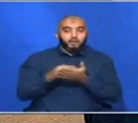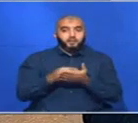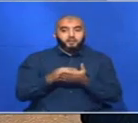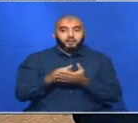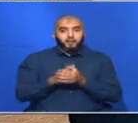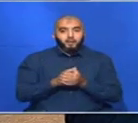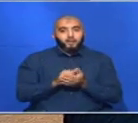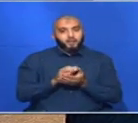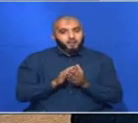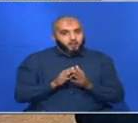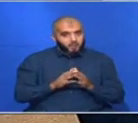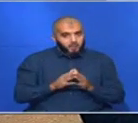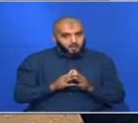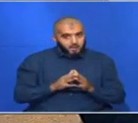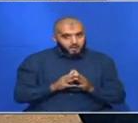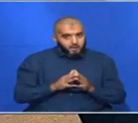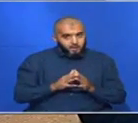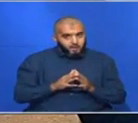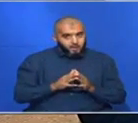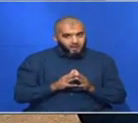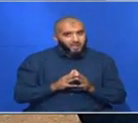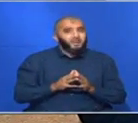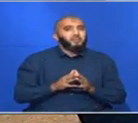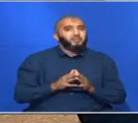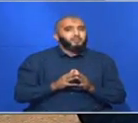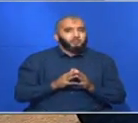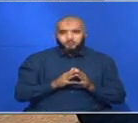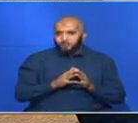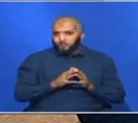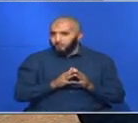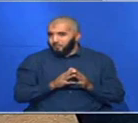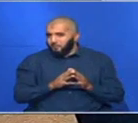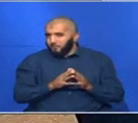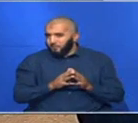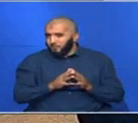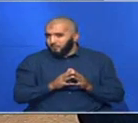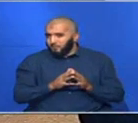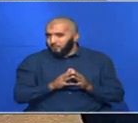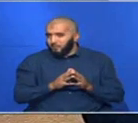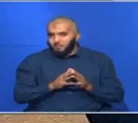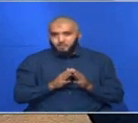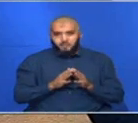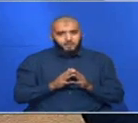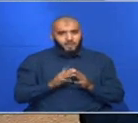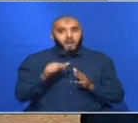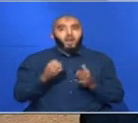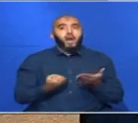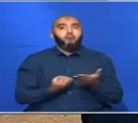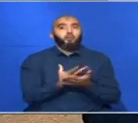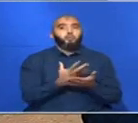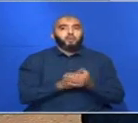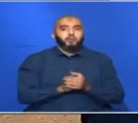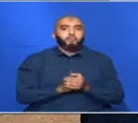الفاضل اسمحوا لي ان انقل اليكم طبعا هذه المعلومه وهذا الخبر المرتبه بقناه القران الكريم حيث